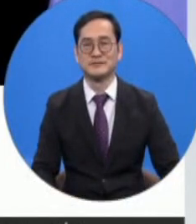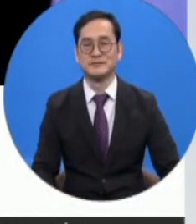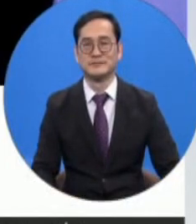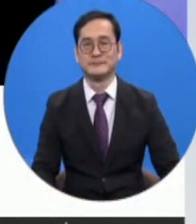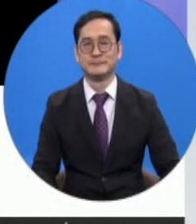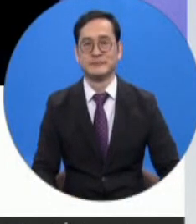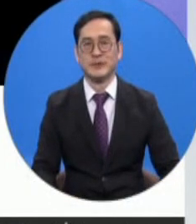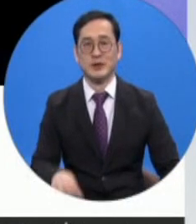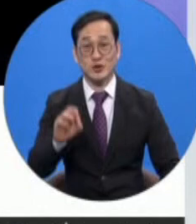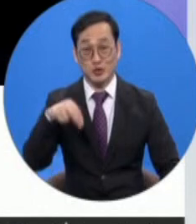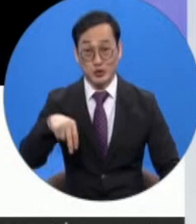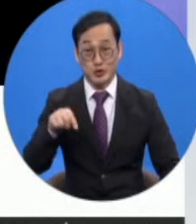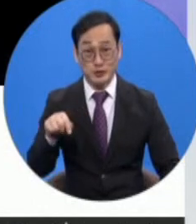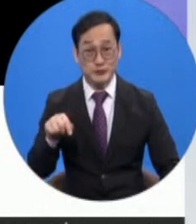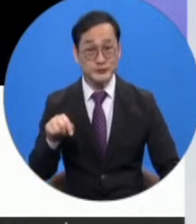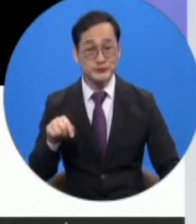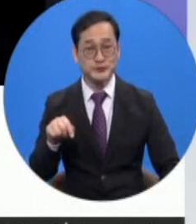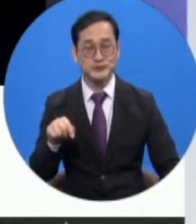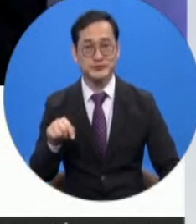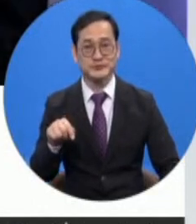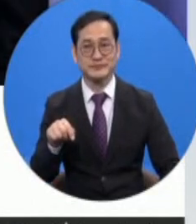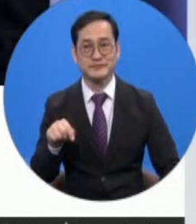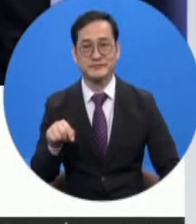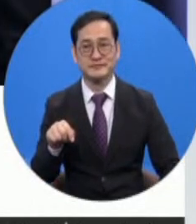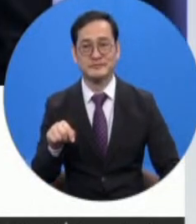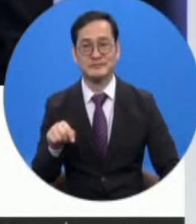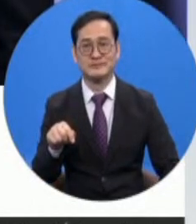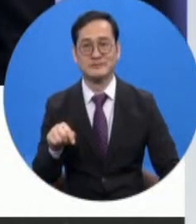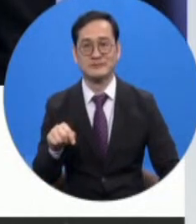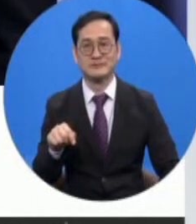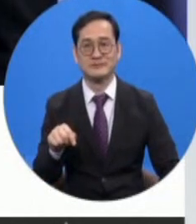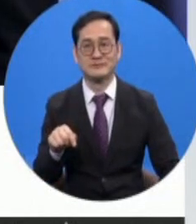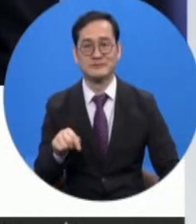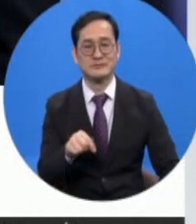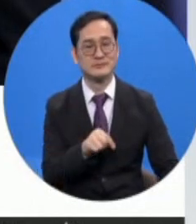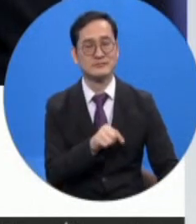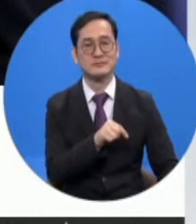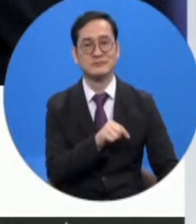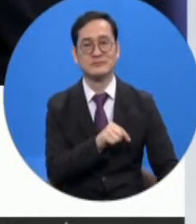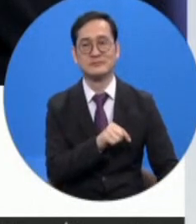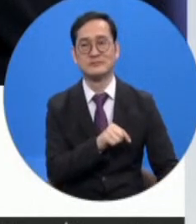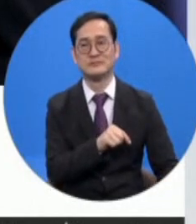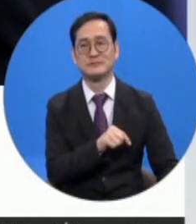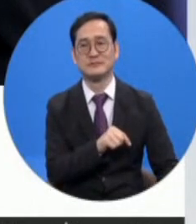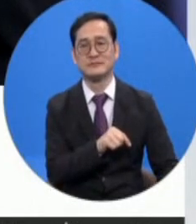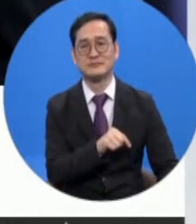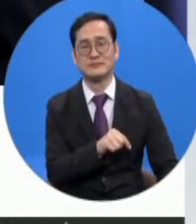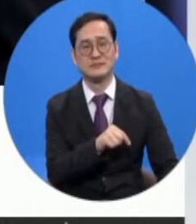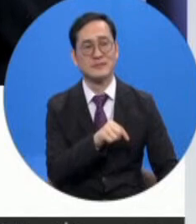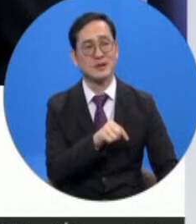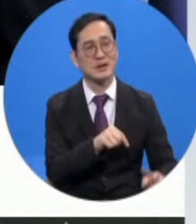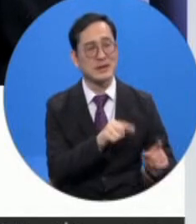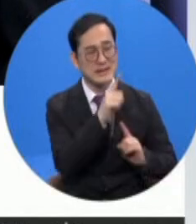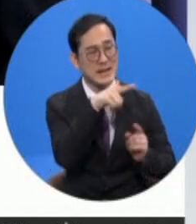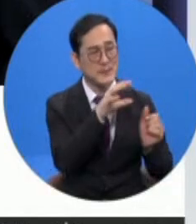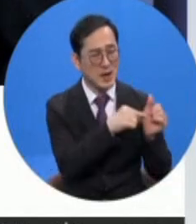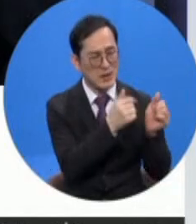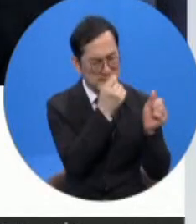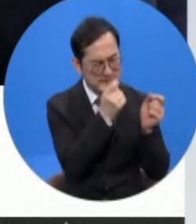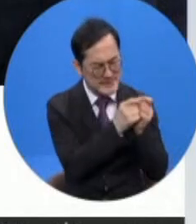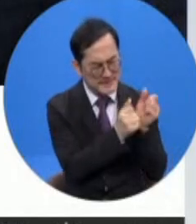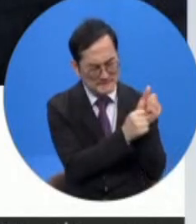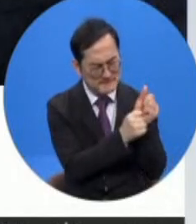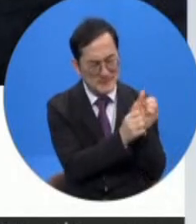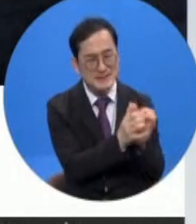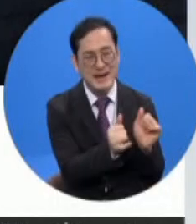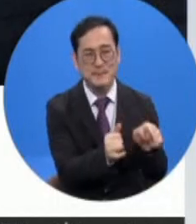정진상, 이재명 후보와 가장 가까운 사람으로 알려져 있는 사람인 정진상 부실장과 통화했던 내용들은 또 알려지지 않습니까? 그럼